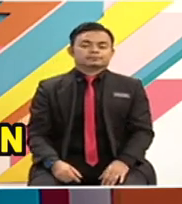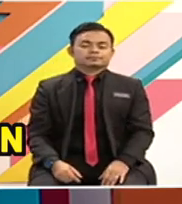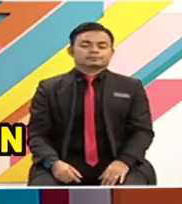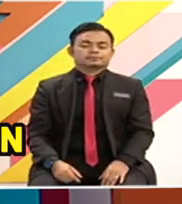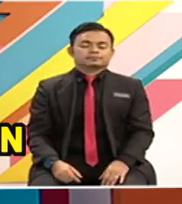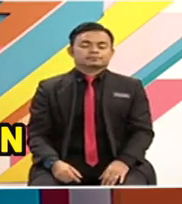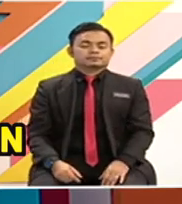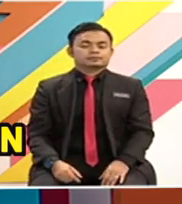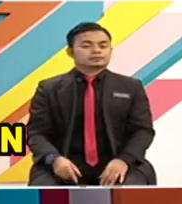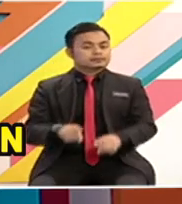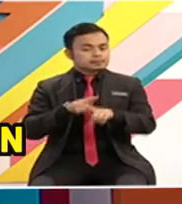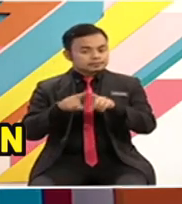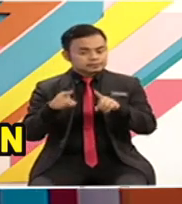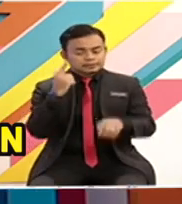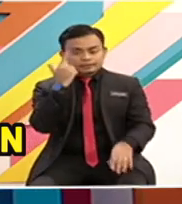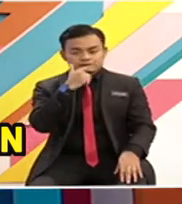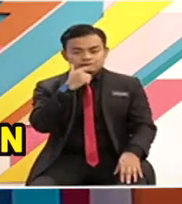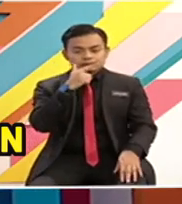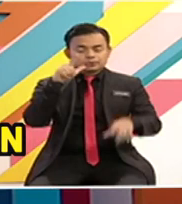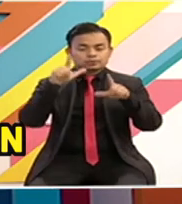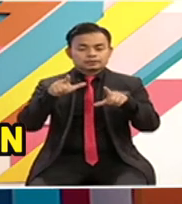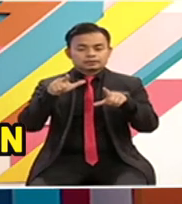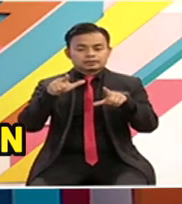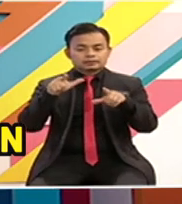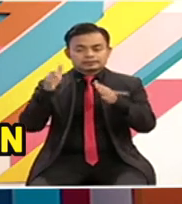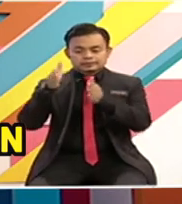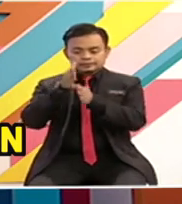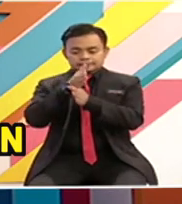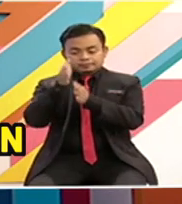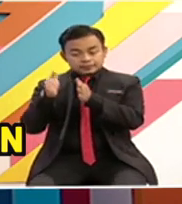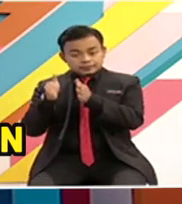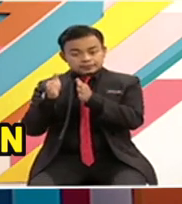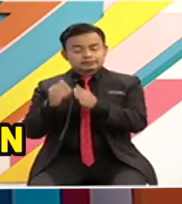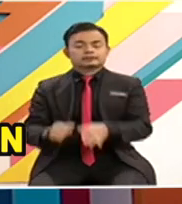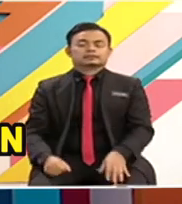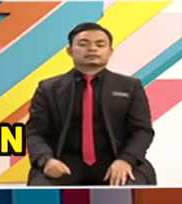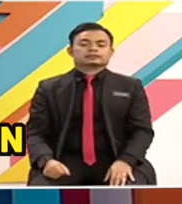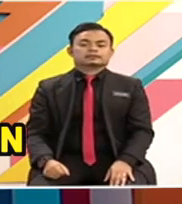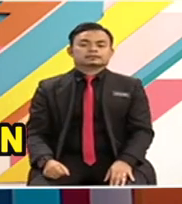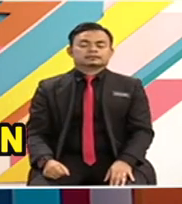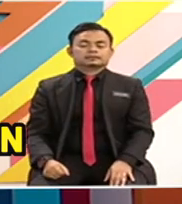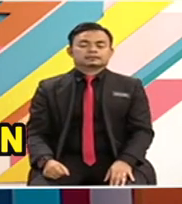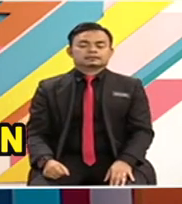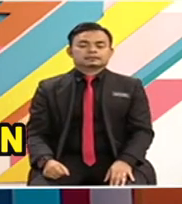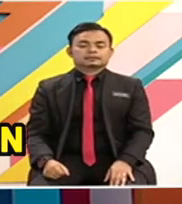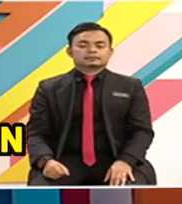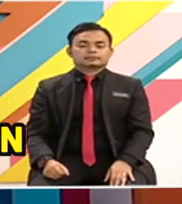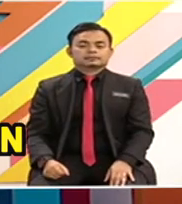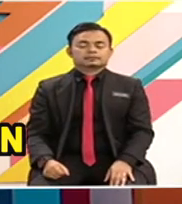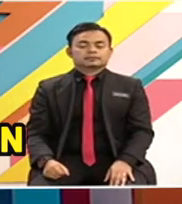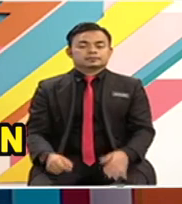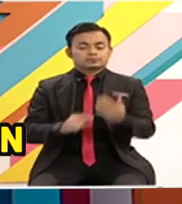Sumedangan ditepi sangat nah sebaik-baiknya mulkan ditengah offline di tepi begitu goyangkan tuh nanti di tengah tetap Joanna